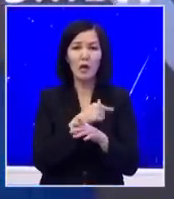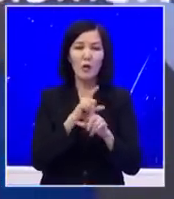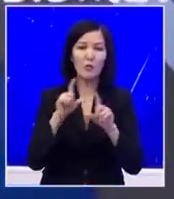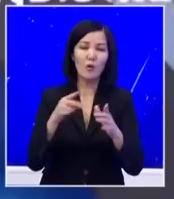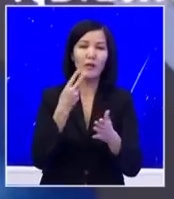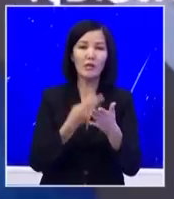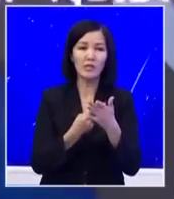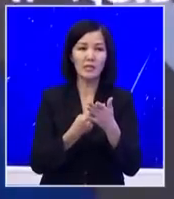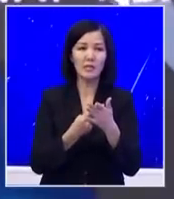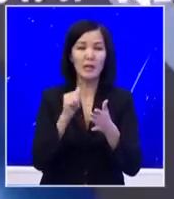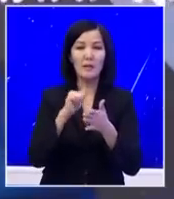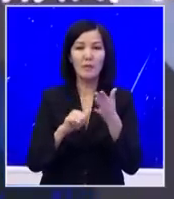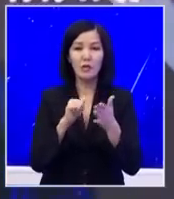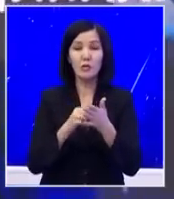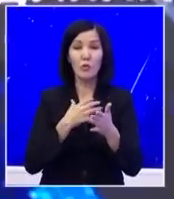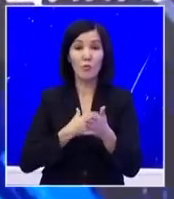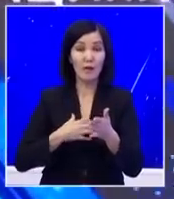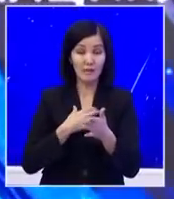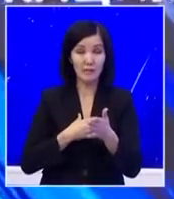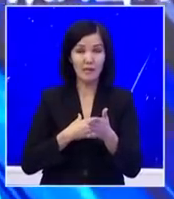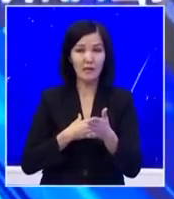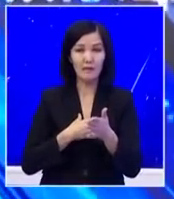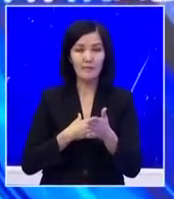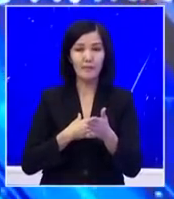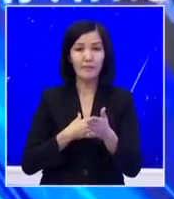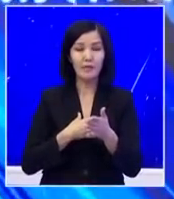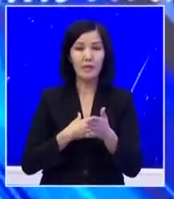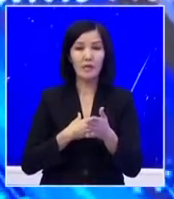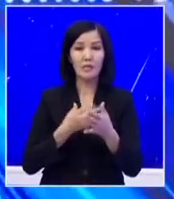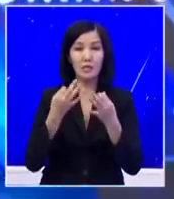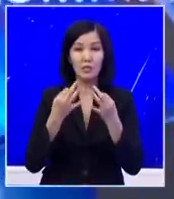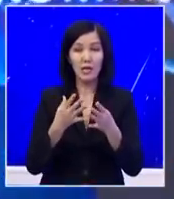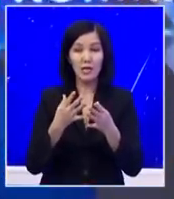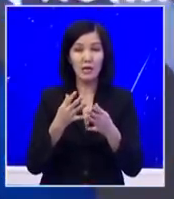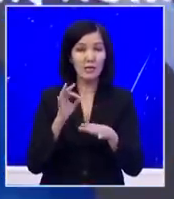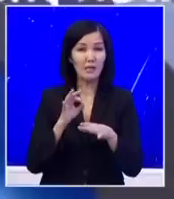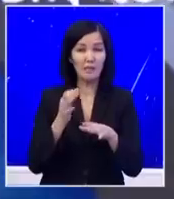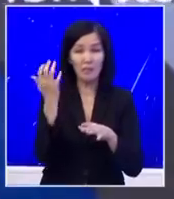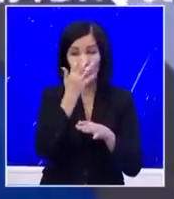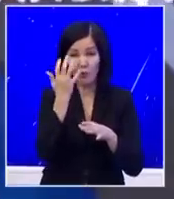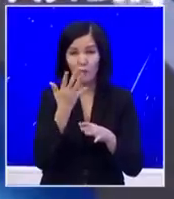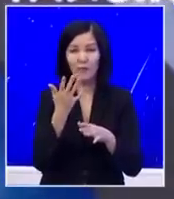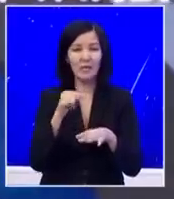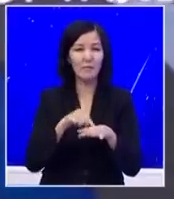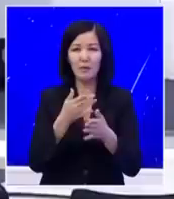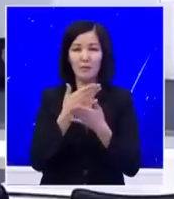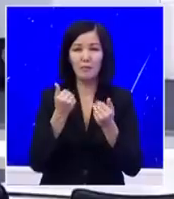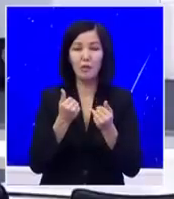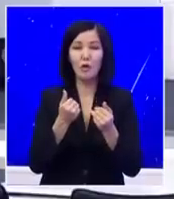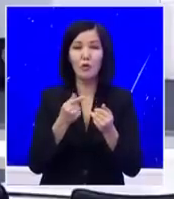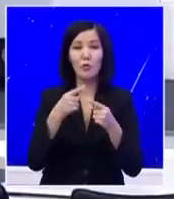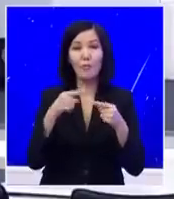жатқызады. Оның себебі бұл өте маңызды, себебі осындай симптомсыз аурулар басқа азаматтарға инфекцияны